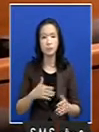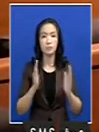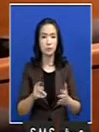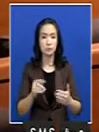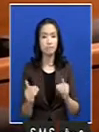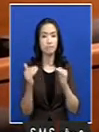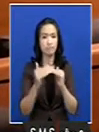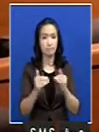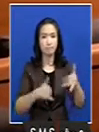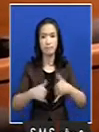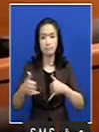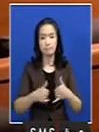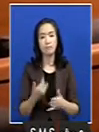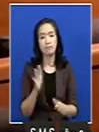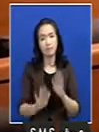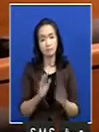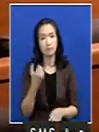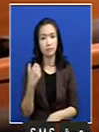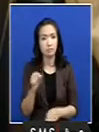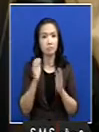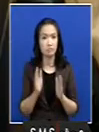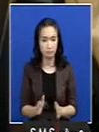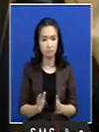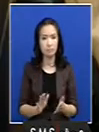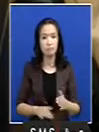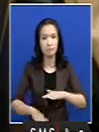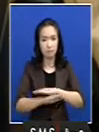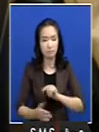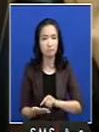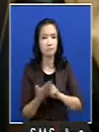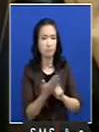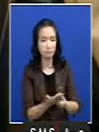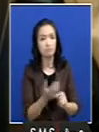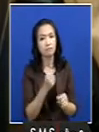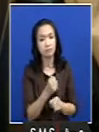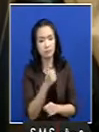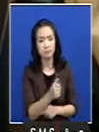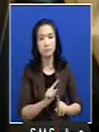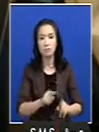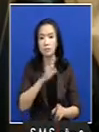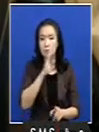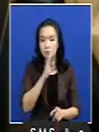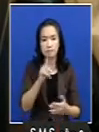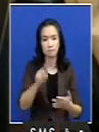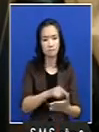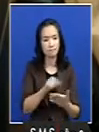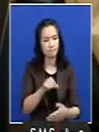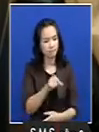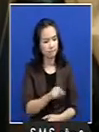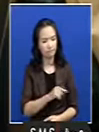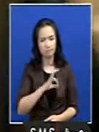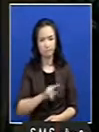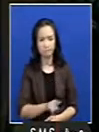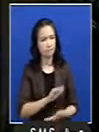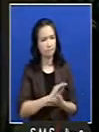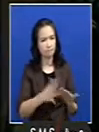ใช้สิทธิ์ออกเสียงจำนวนไม่น้อยกว่า10คนสามารถยื่นหลักฐานคัดค้านการออกเสียงได้นะคะหากเห็นว่าการออกเสียงในหน่วยนั้นไม่เป็น